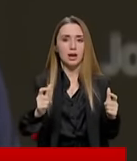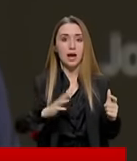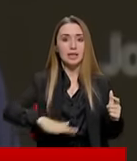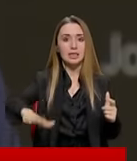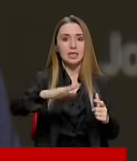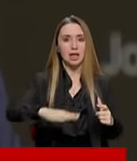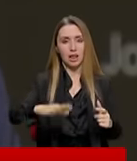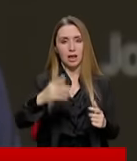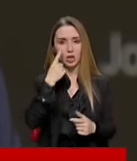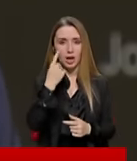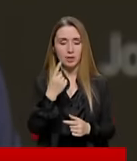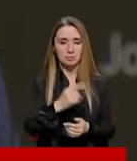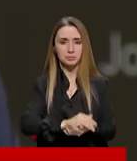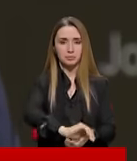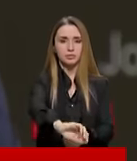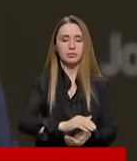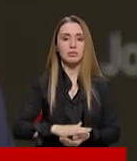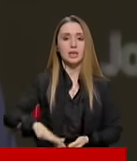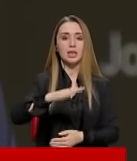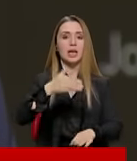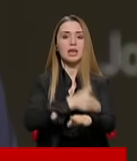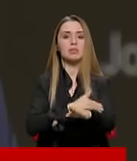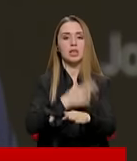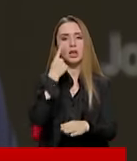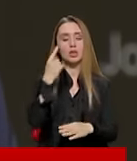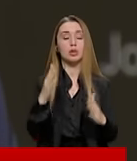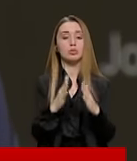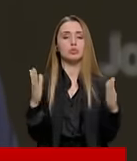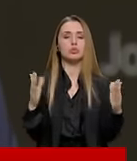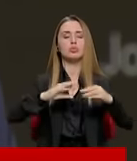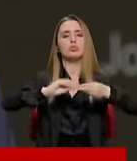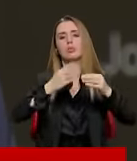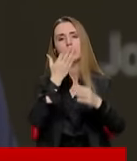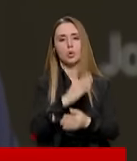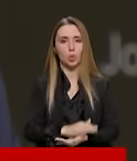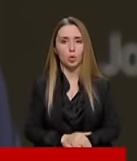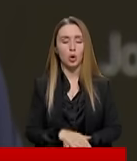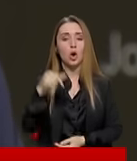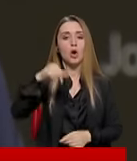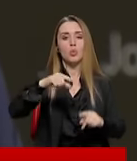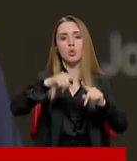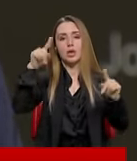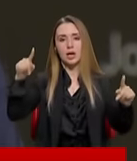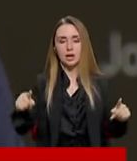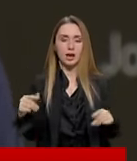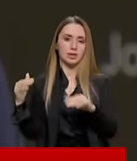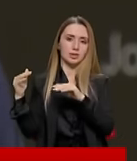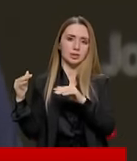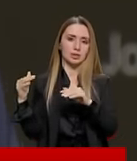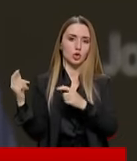genel şeylerinde genel hizmetlerinde çok büyük bir aksama olmadı bugüne kadar